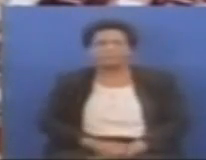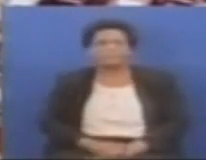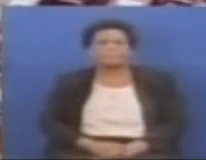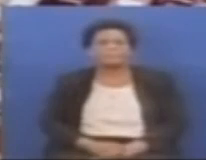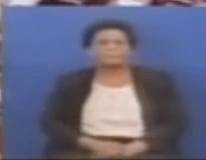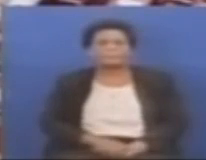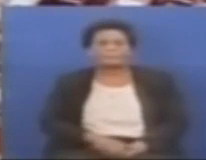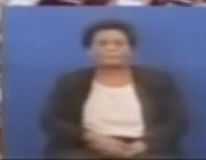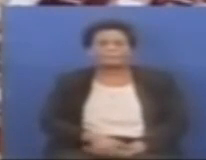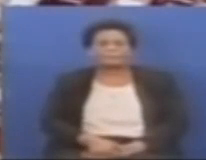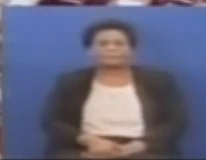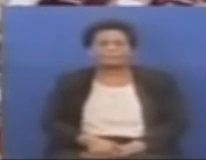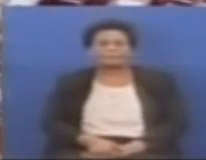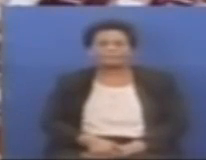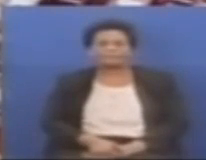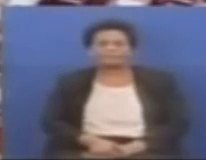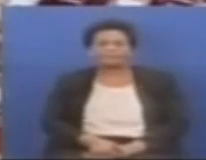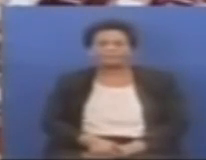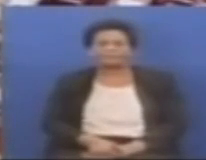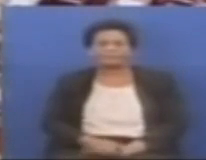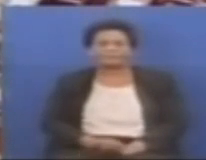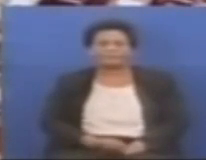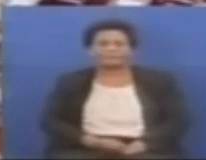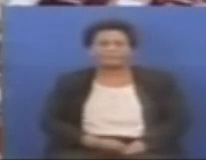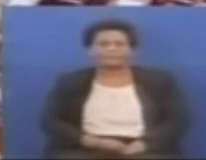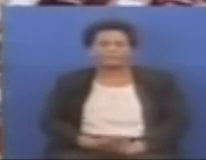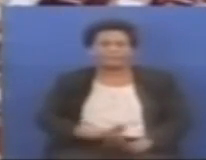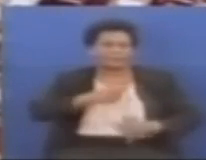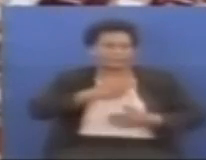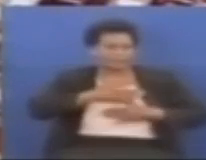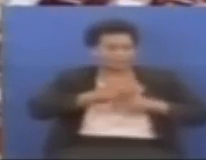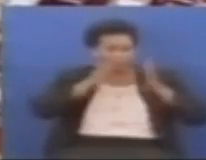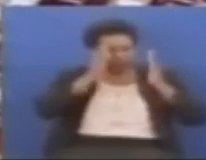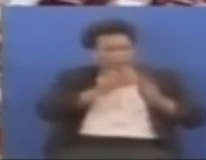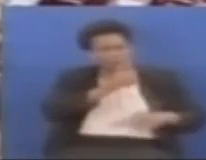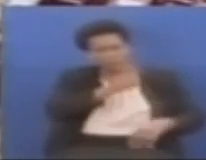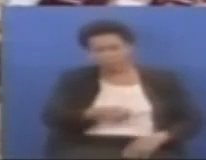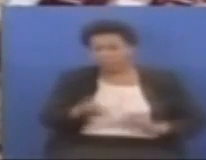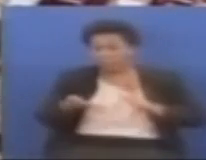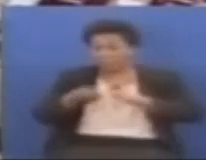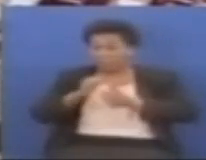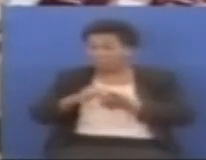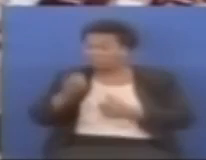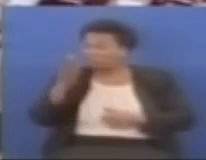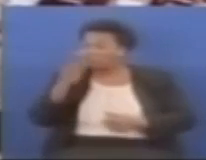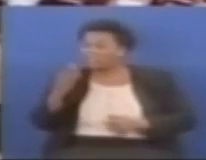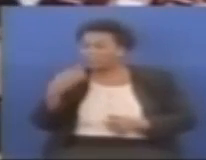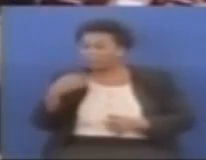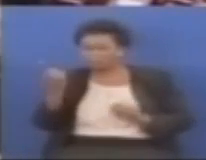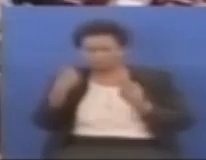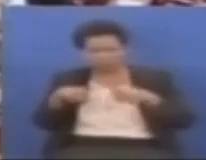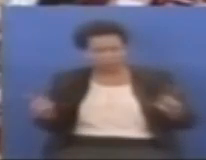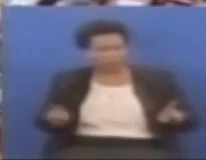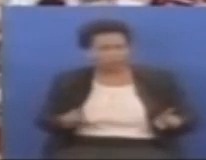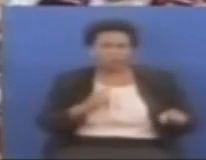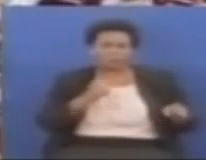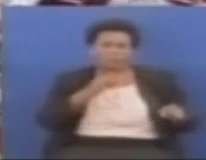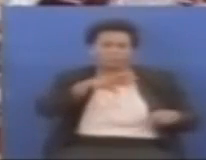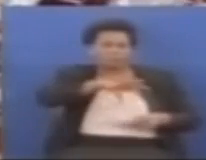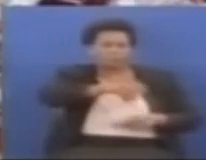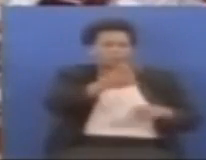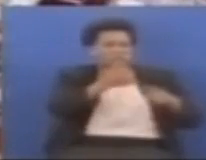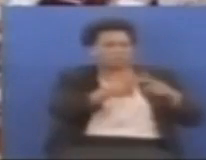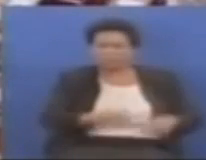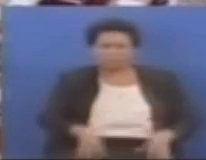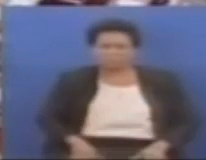Asante Mheshimiwa Spika. Tatizo lililoko Iramba halina tofauti na tatizo lililoko katika mkoa wa Mara, hasa barabara ya